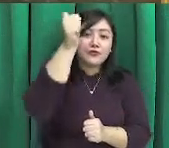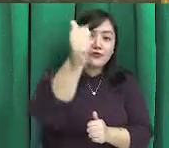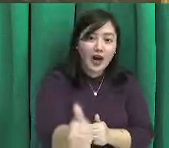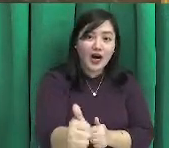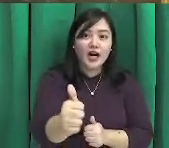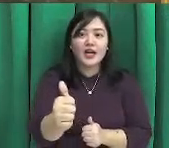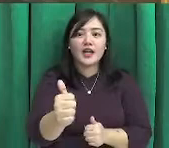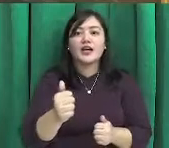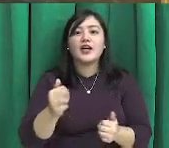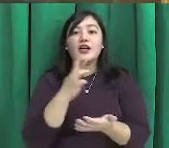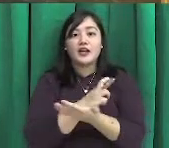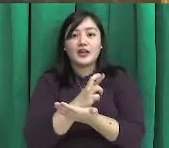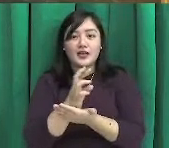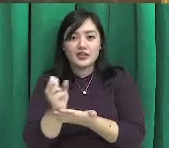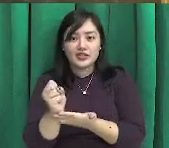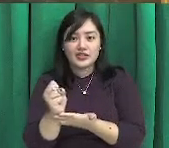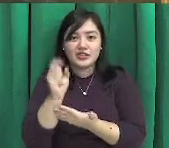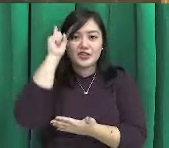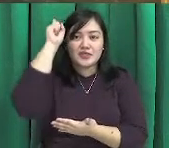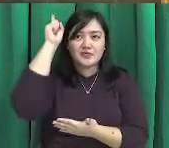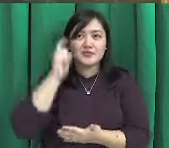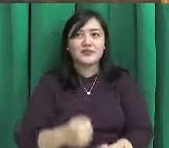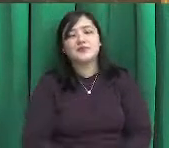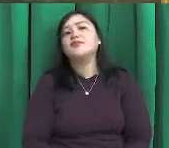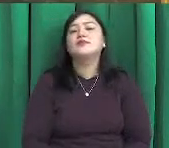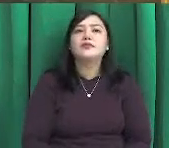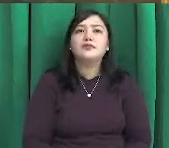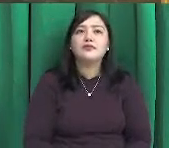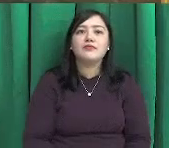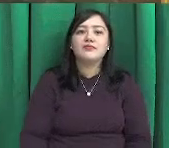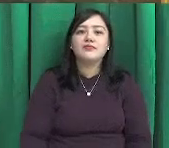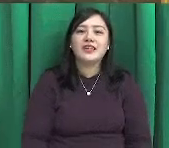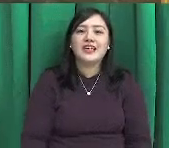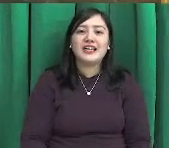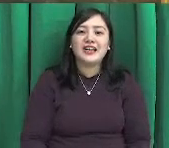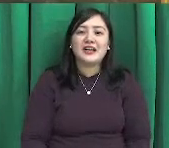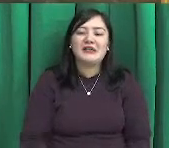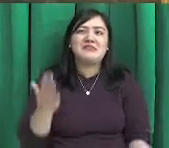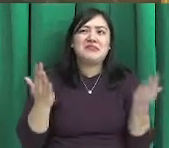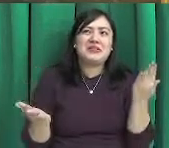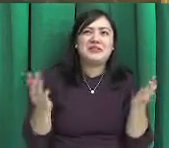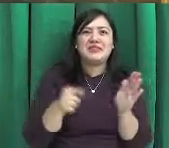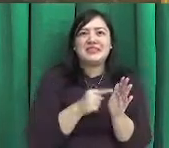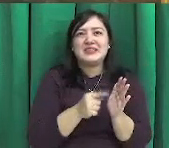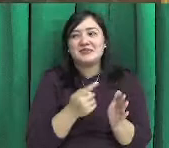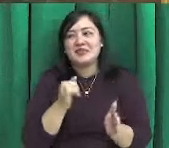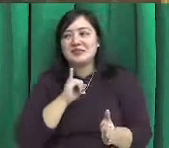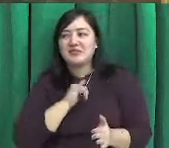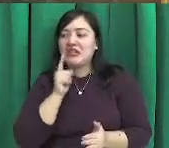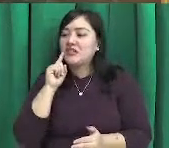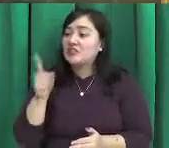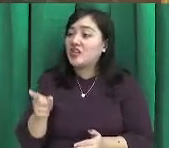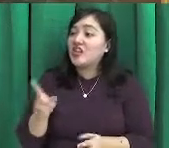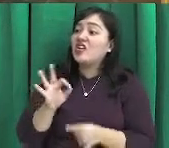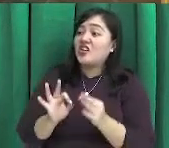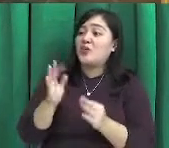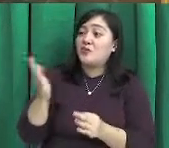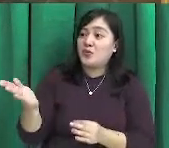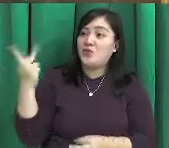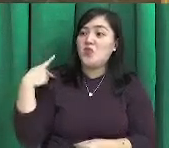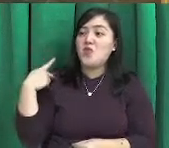mag-girlfriend ka lang dyan, tapos mag-boyfriend din ako dito, sinaiwar ko. Sabi niya, ano ka? So, naging very open kami,